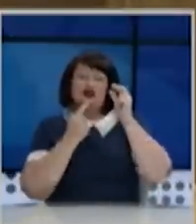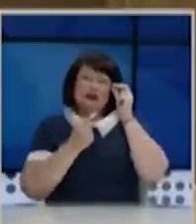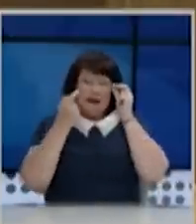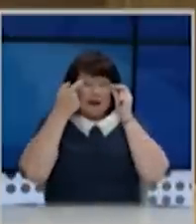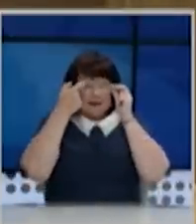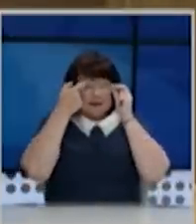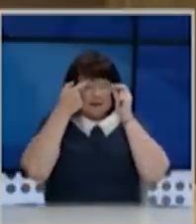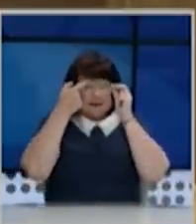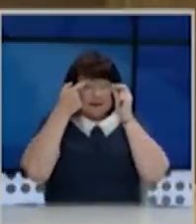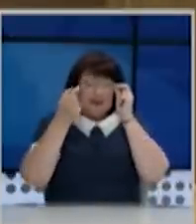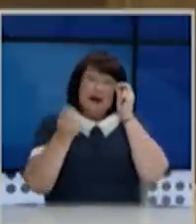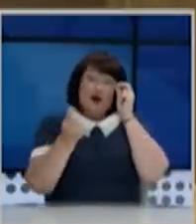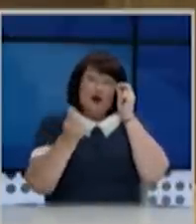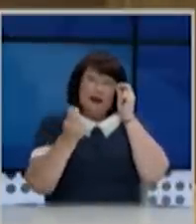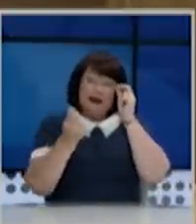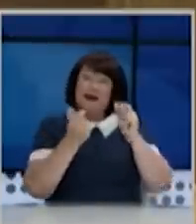περιβόητη οικονομική